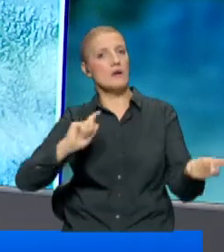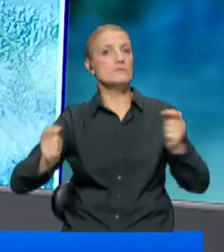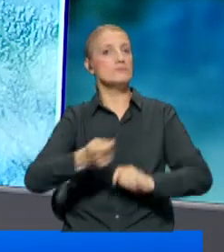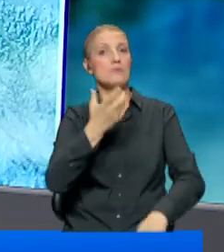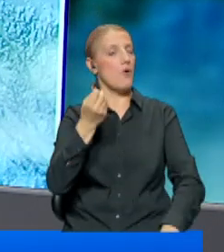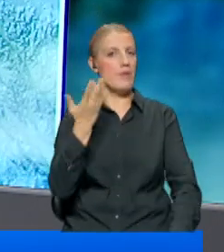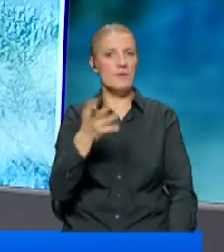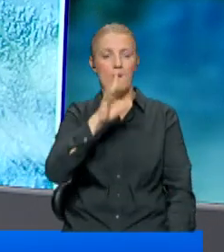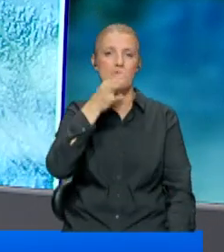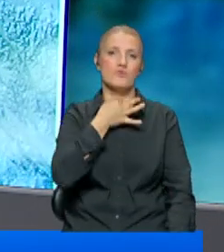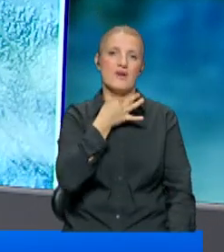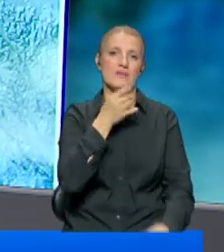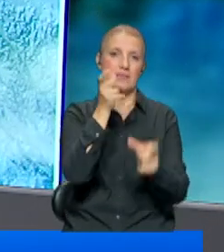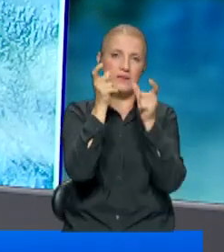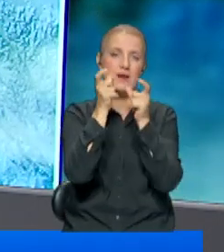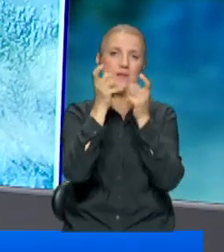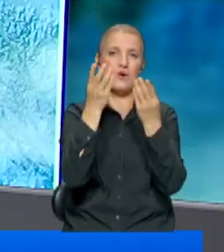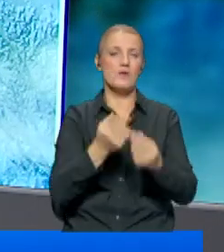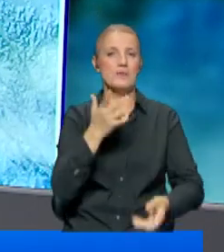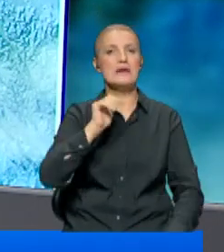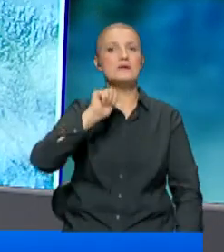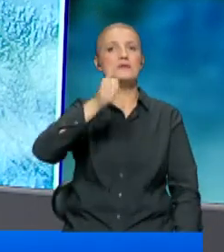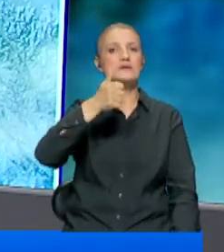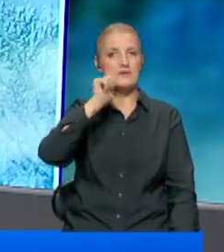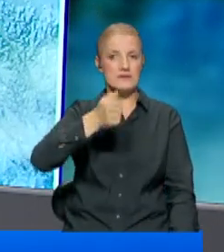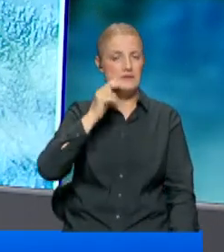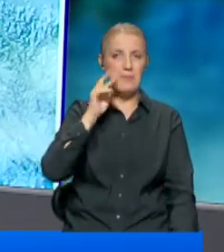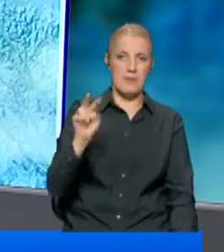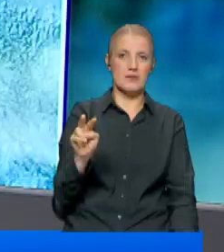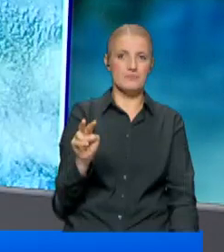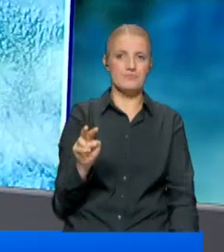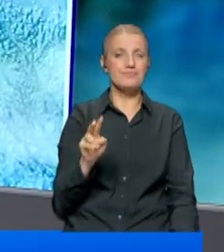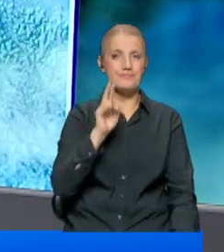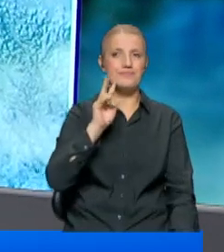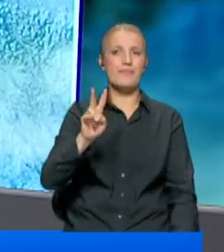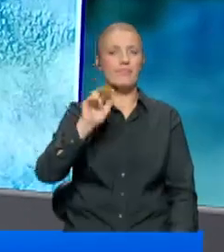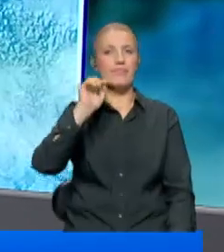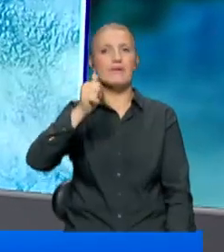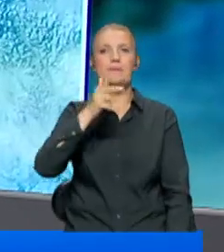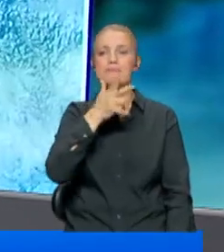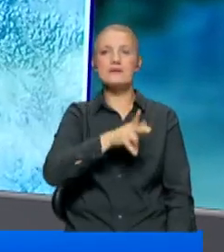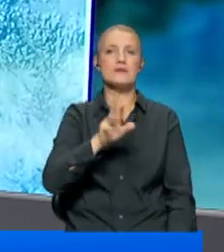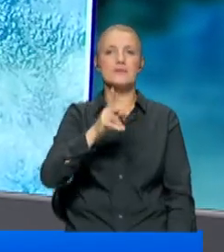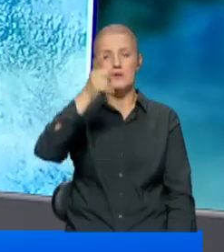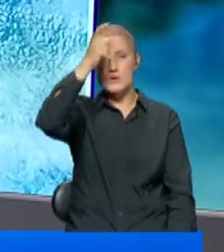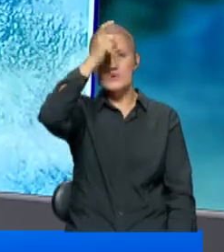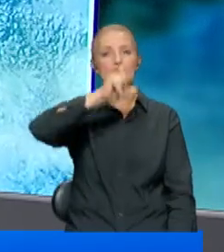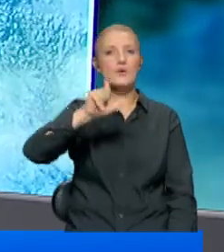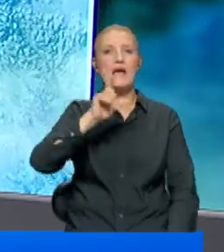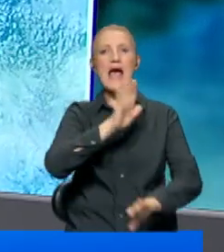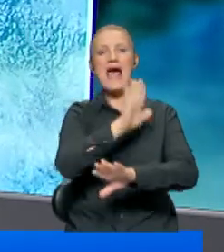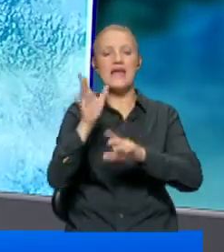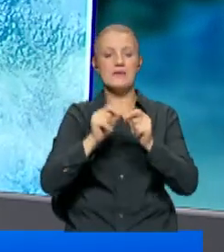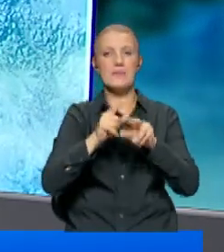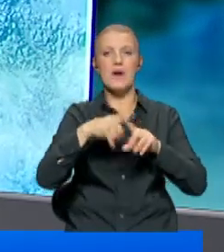sebep olabilir özel lütfen Çok dikkatli olalım hızlıca yarının haritasını görebilir miyiz bakıyoruz Yarın yine benzer şekilde yurdun batısında